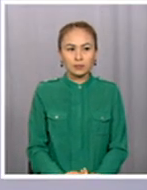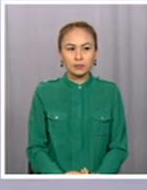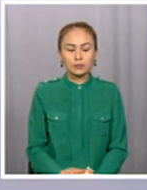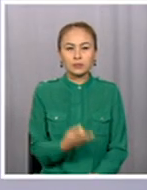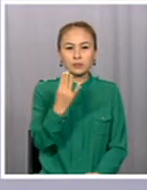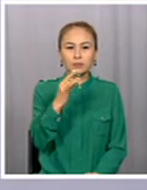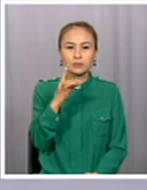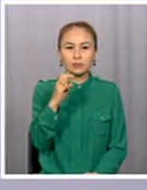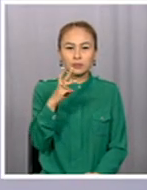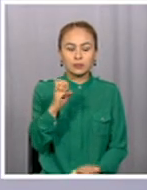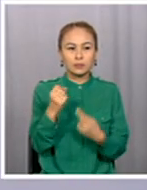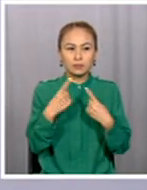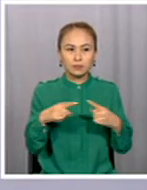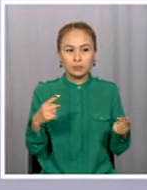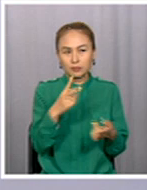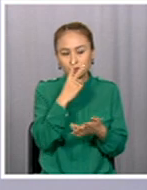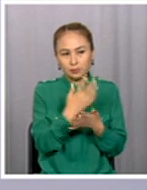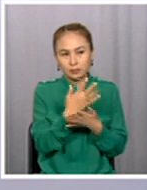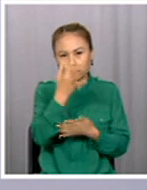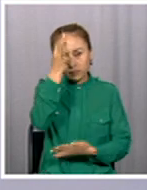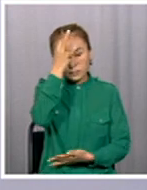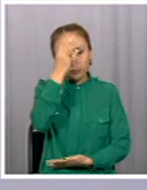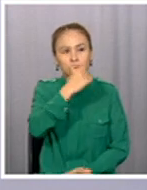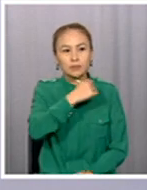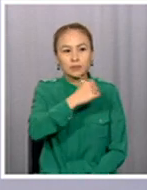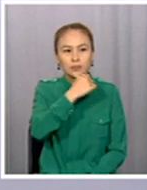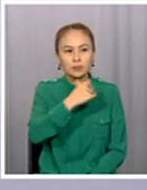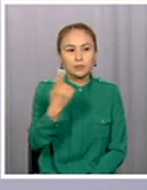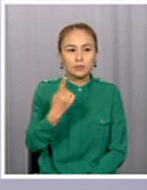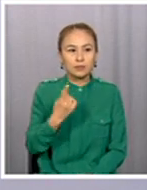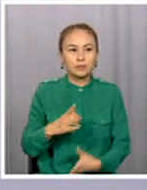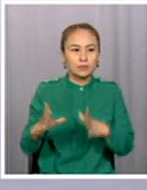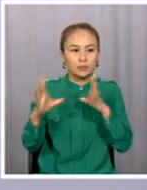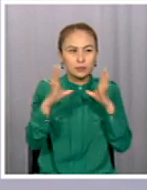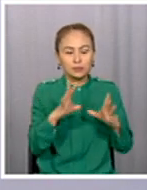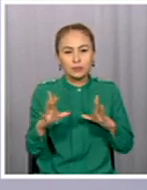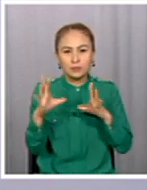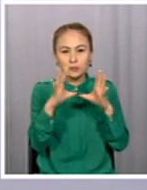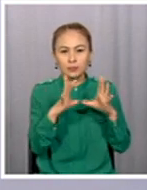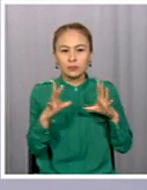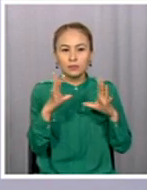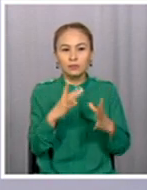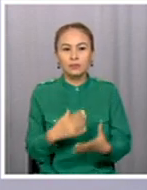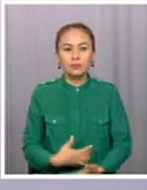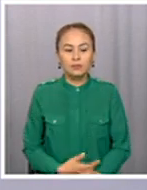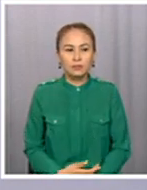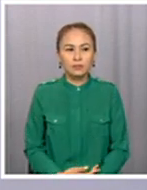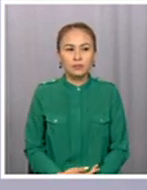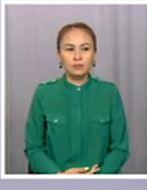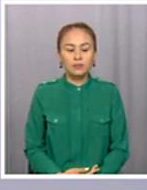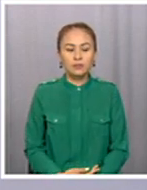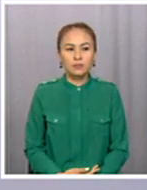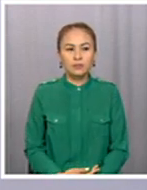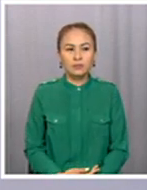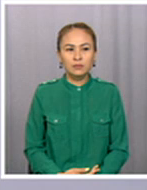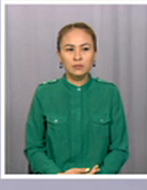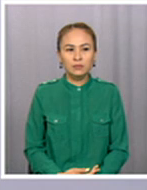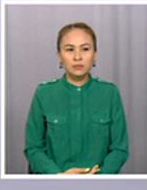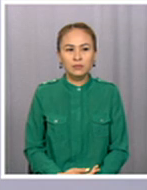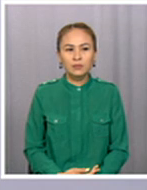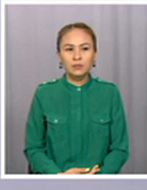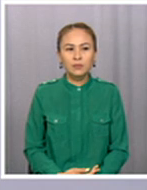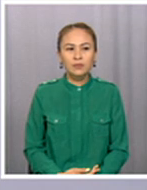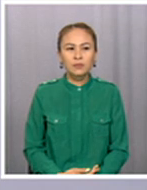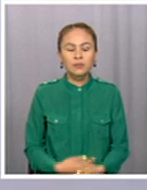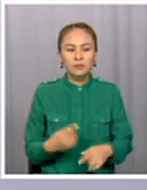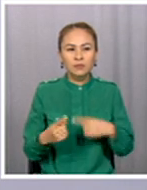түрлерін еске түсірейік. Неге болар? Ең бірінші ол дөңгелек түріндегі диаграмма. Одан кейін келесі суретте